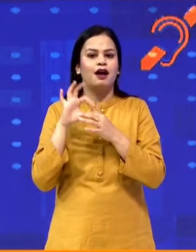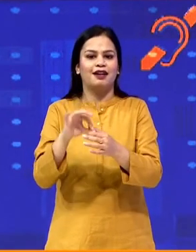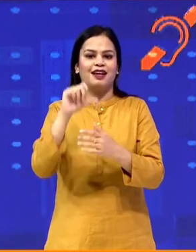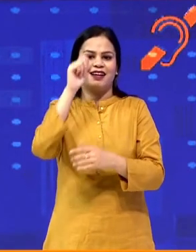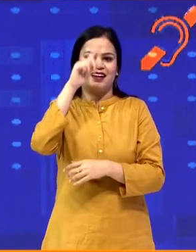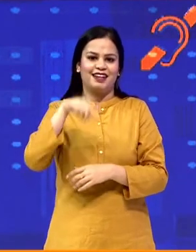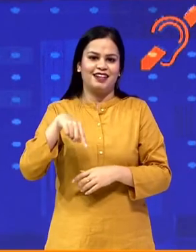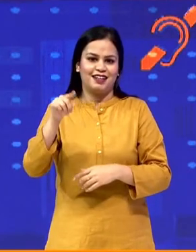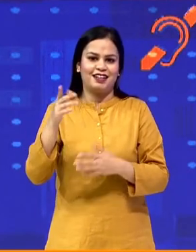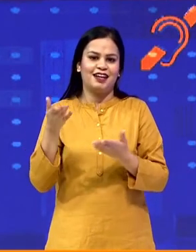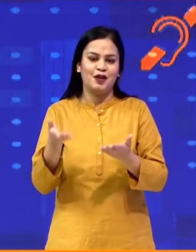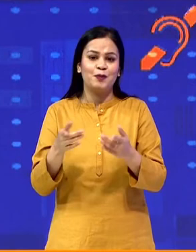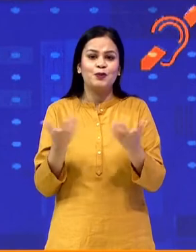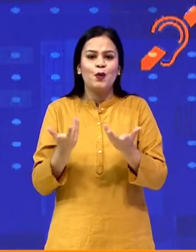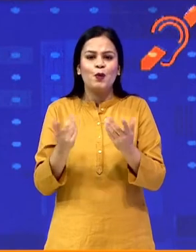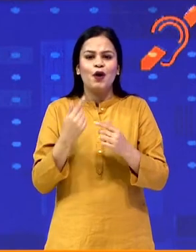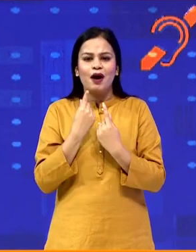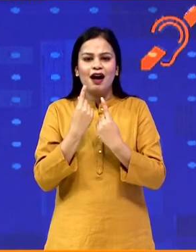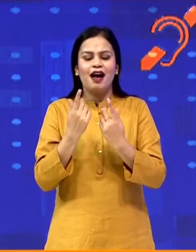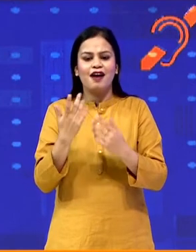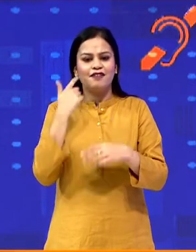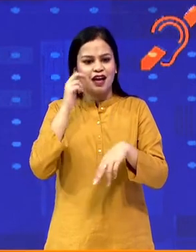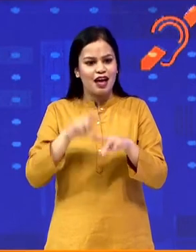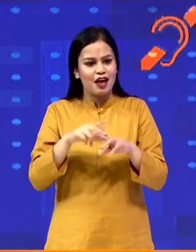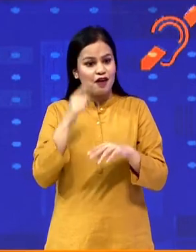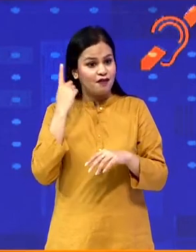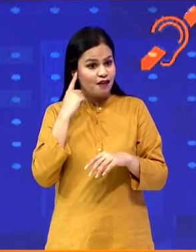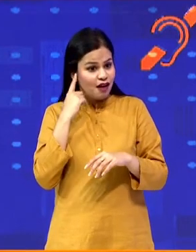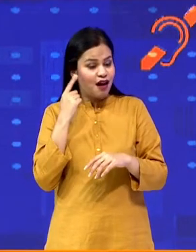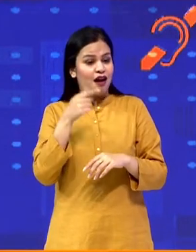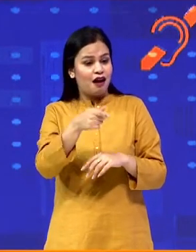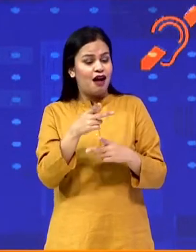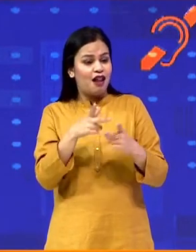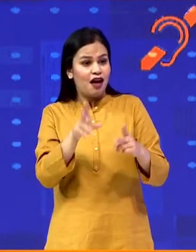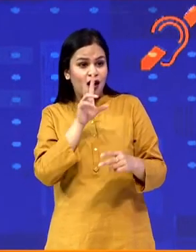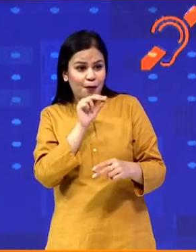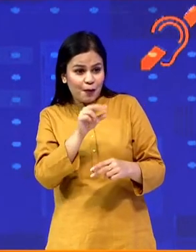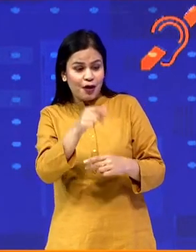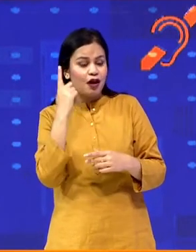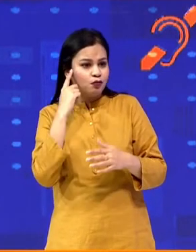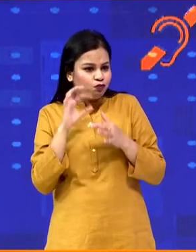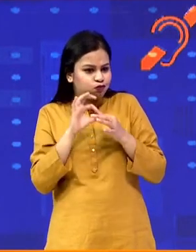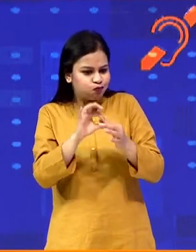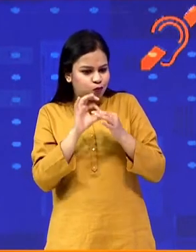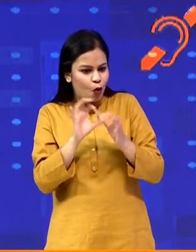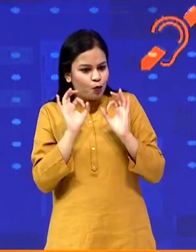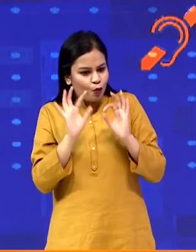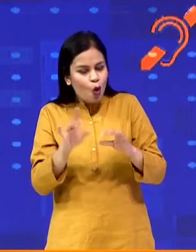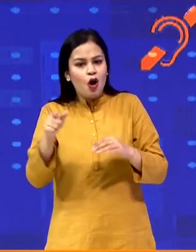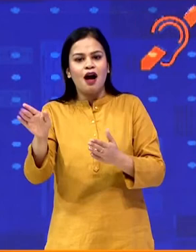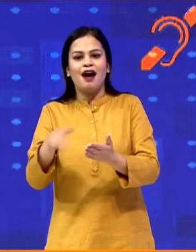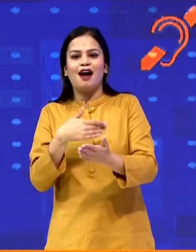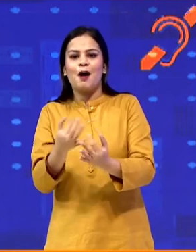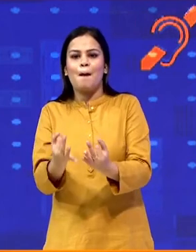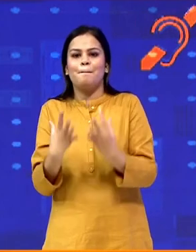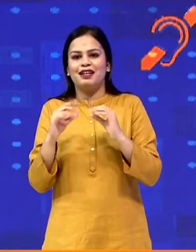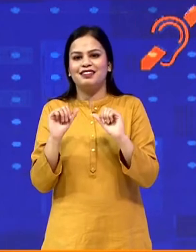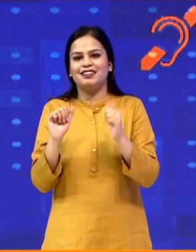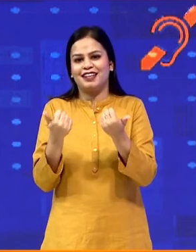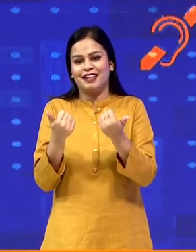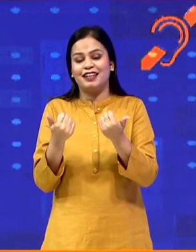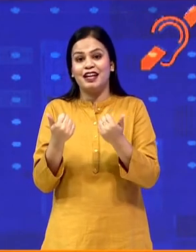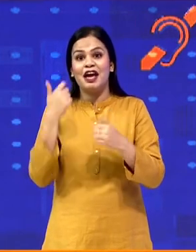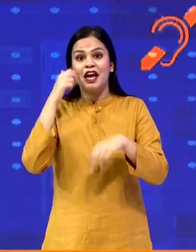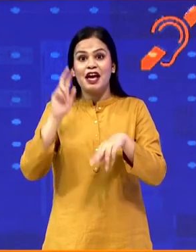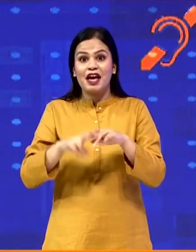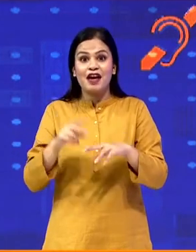हैं ना मिले और मेरा तुम्हारा तो और बने हमारा तो दोनों का और बना तो